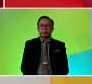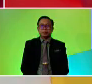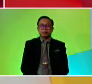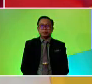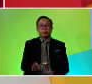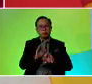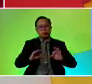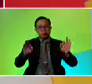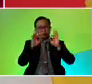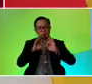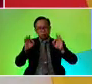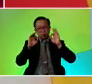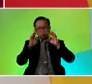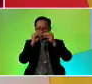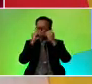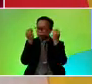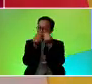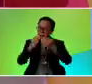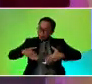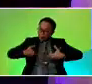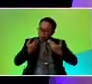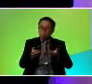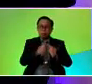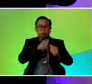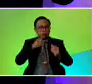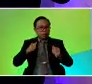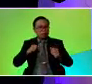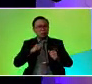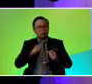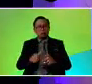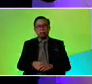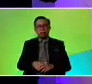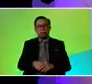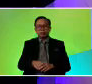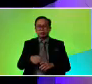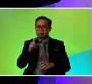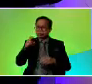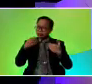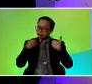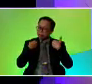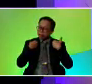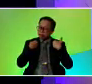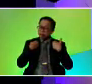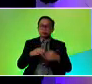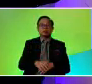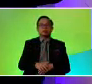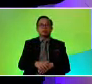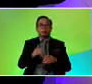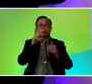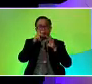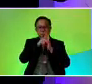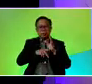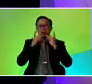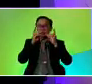tentang community Bagaimana cara menghilangkan diri tadi ya oke pelukan ada pendidikan Apa saja yang kita